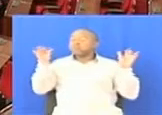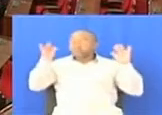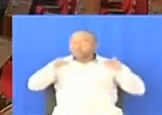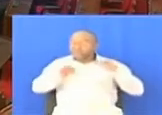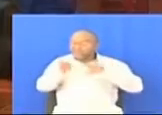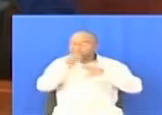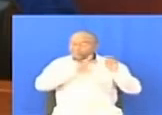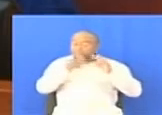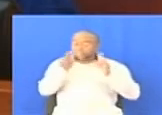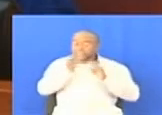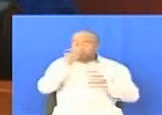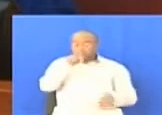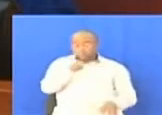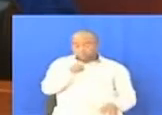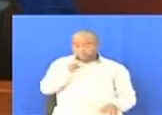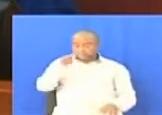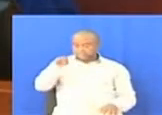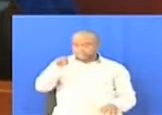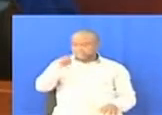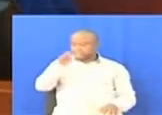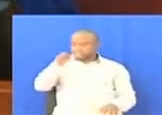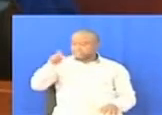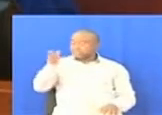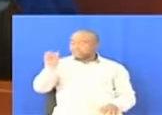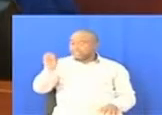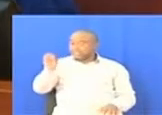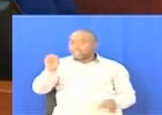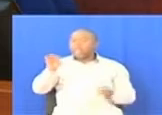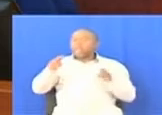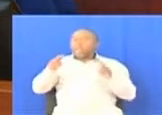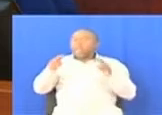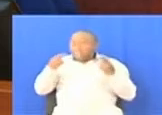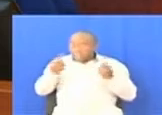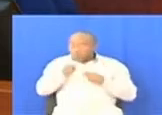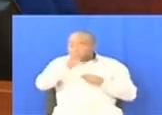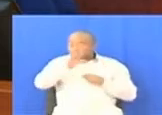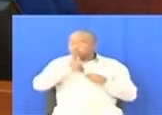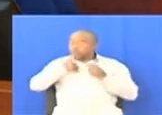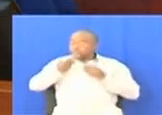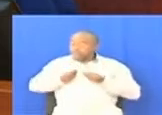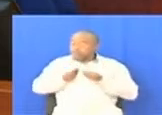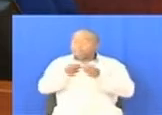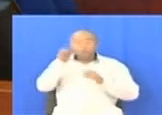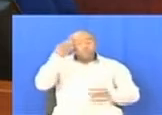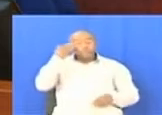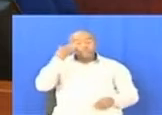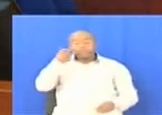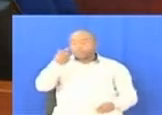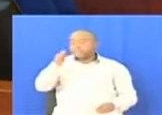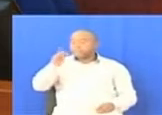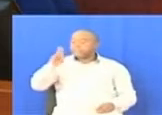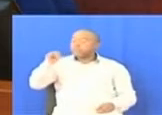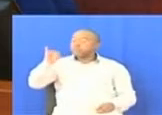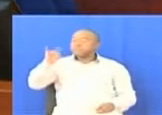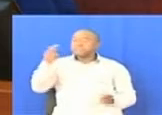nzige waliovamia mwaka huu. Au nikiwapelekea watu wangu tauni kama korona."